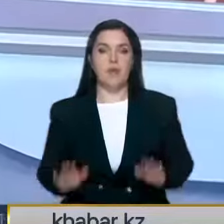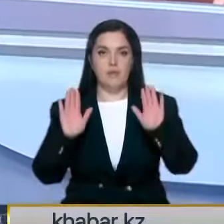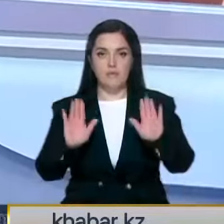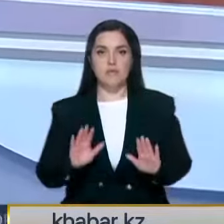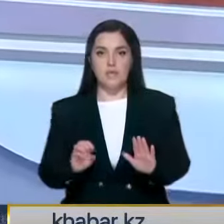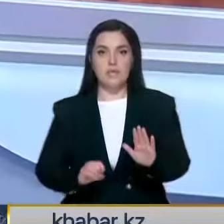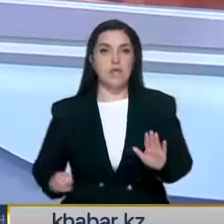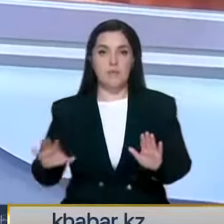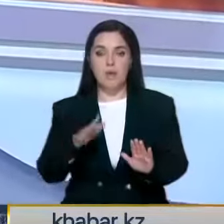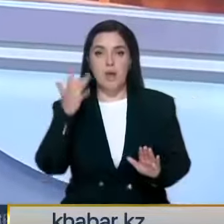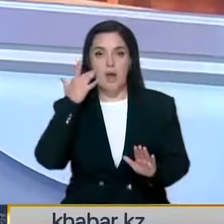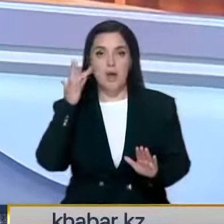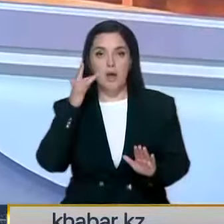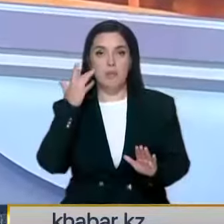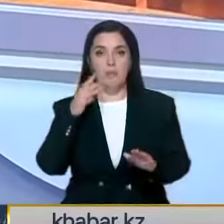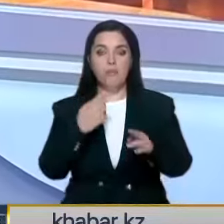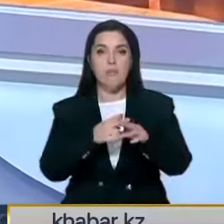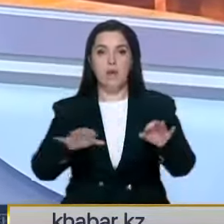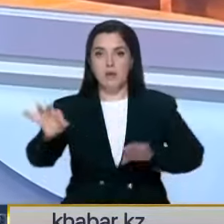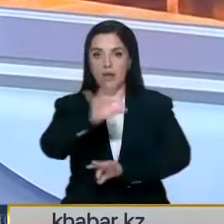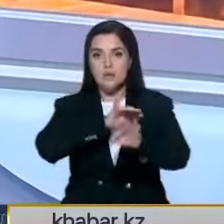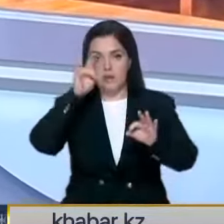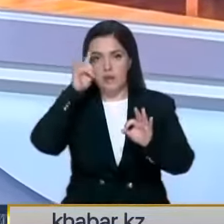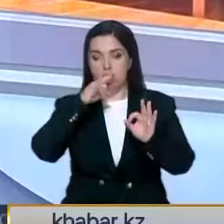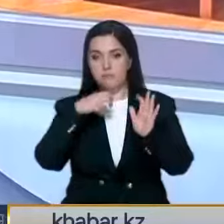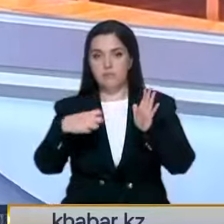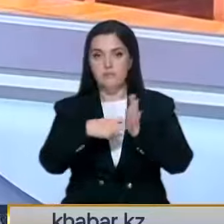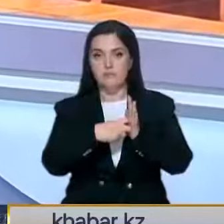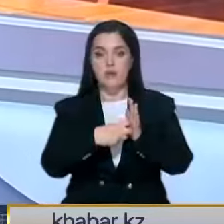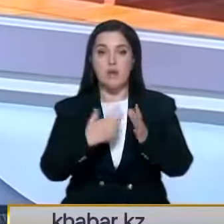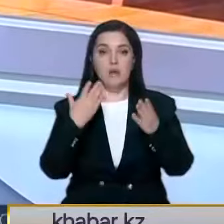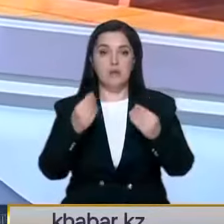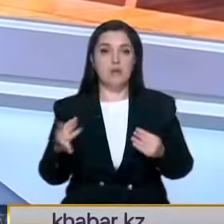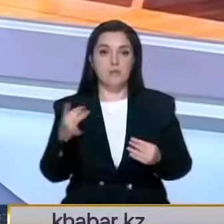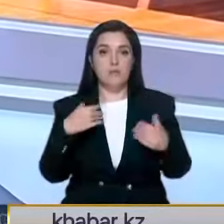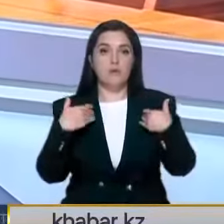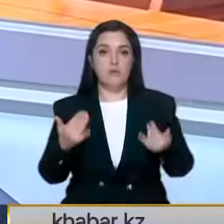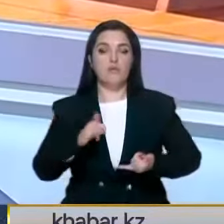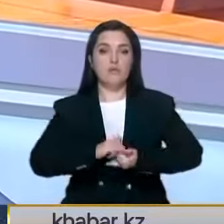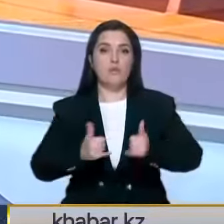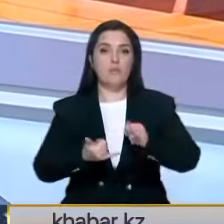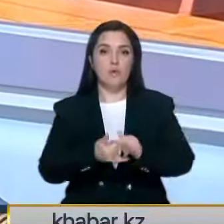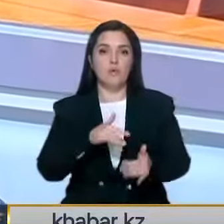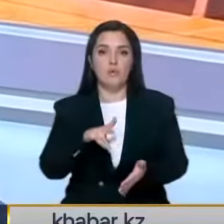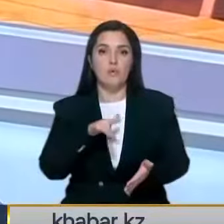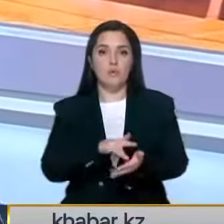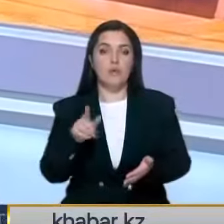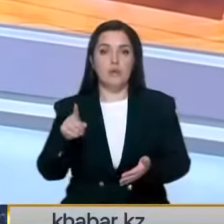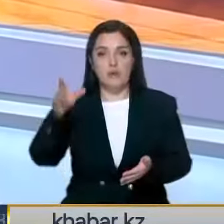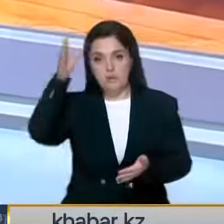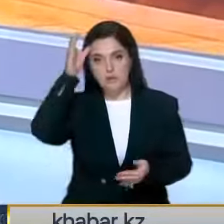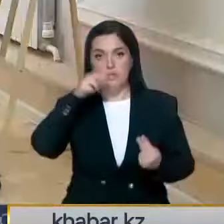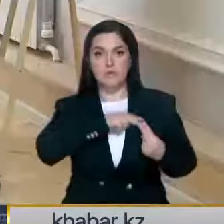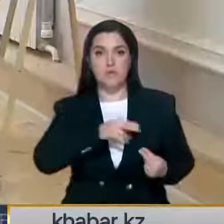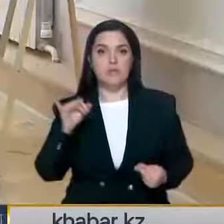Выставку европейских и американских карт с обозначением казахского государства накануне Дня Республики презентовали в Усть-Каменогорске. В экспозицию